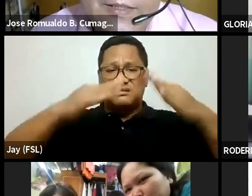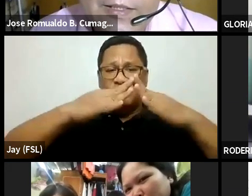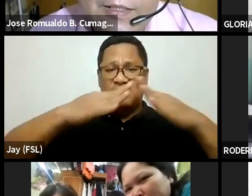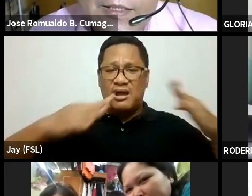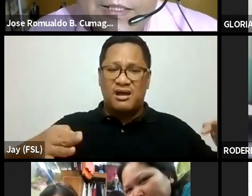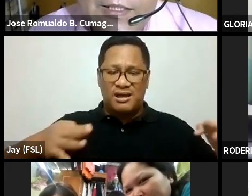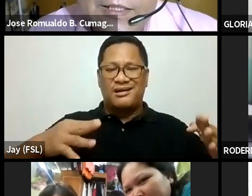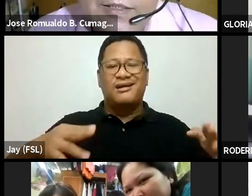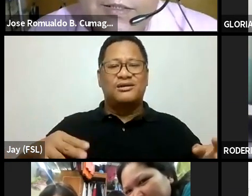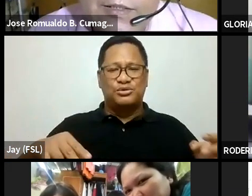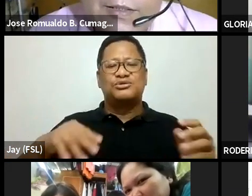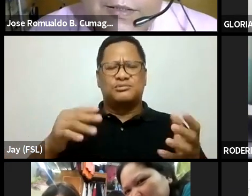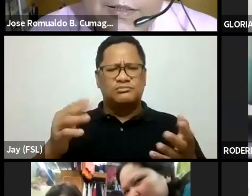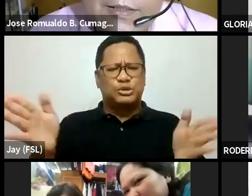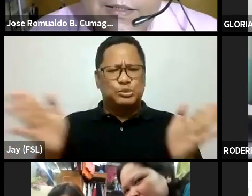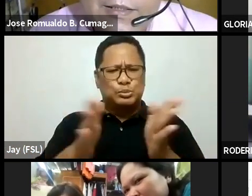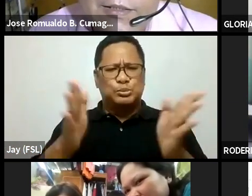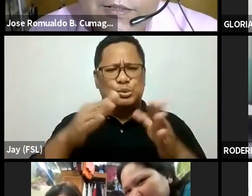store.